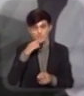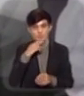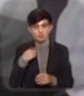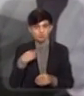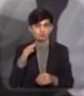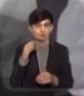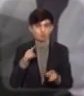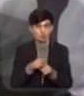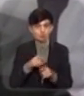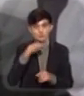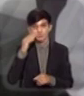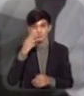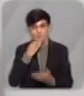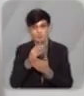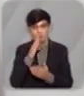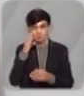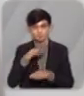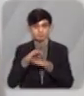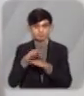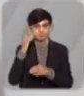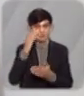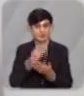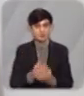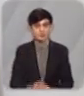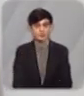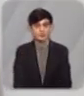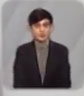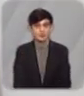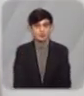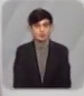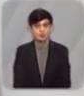ниет етеміз. Абай Нұржанұлы, Рахымжан Сқақов, информбюро, Қызылорда облысы.